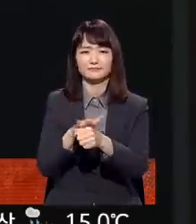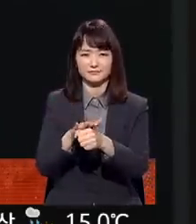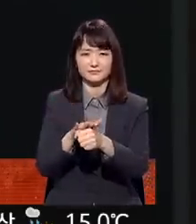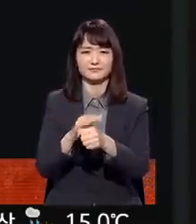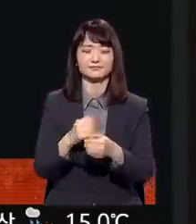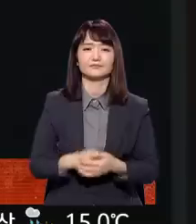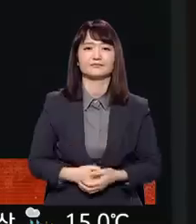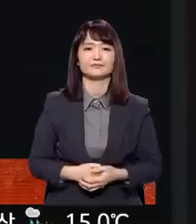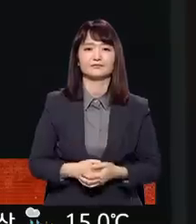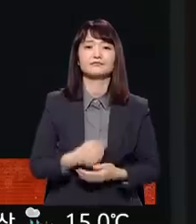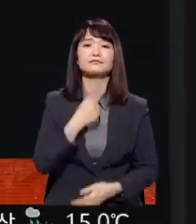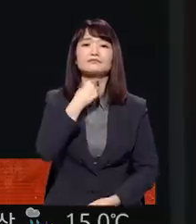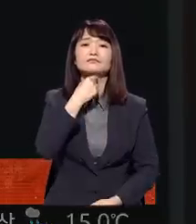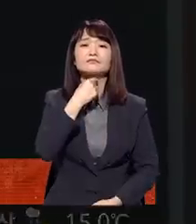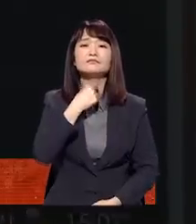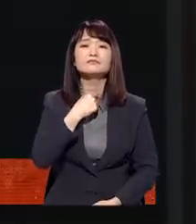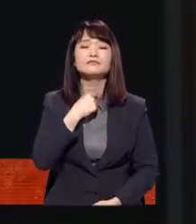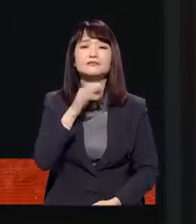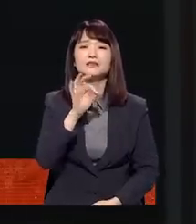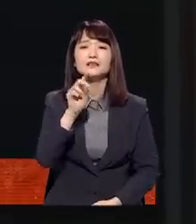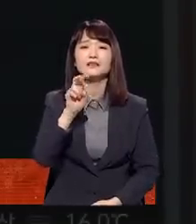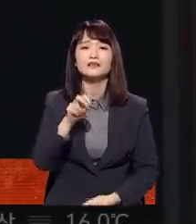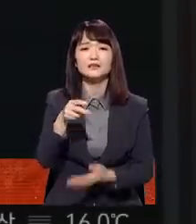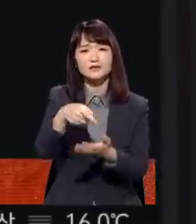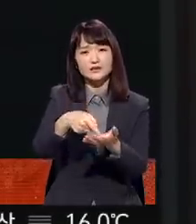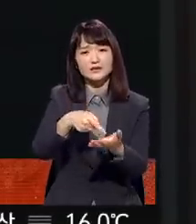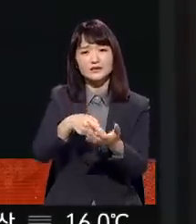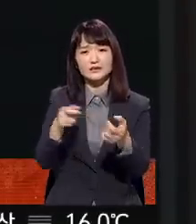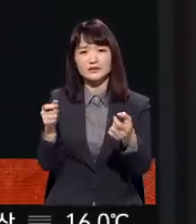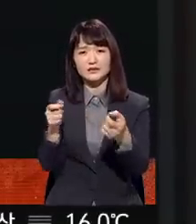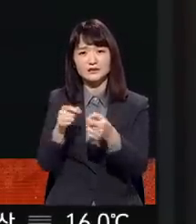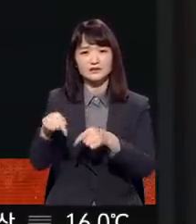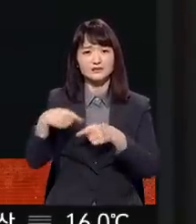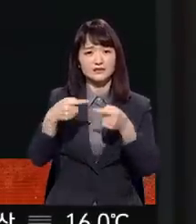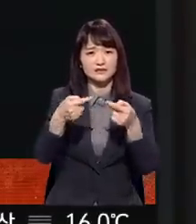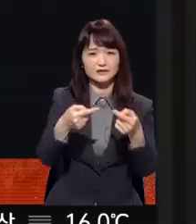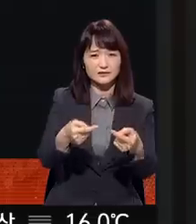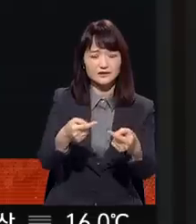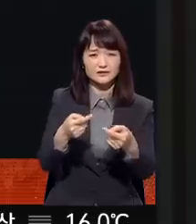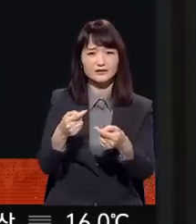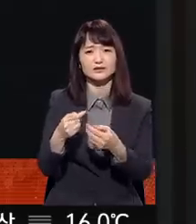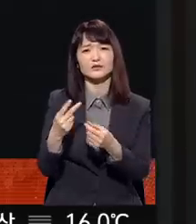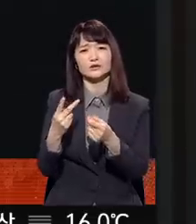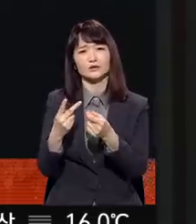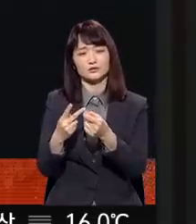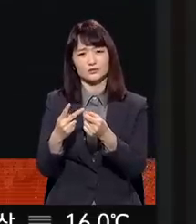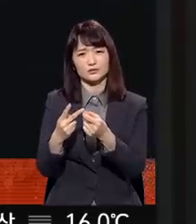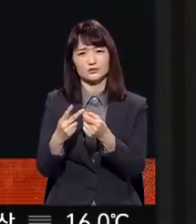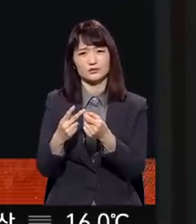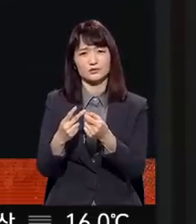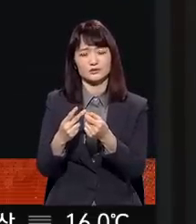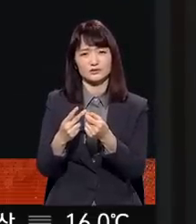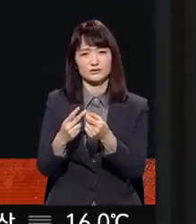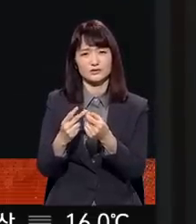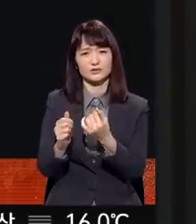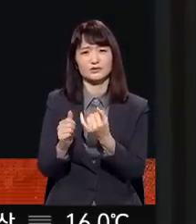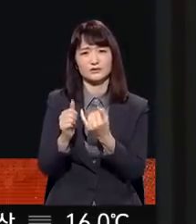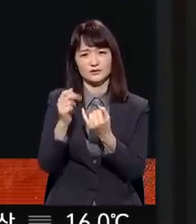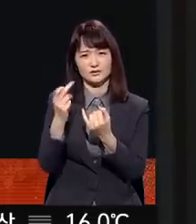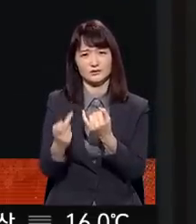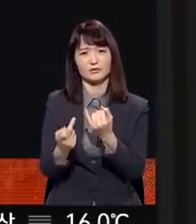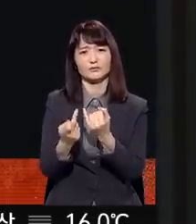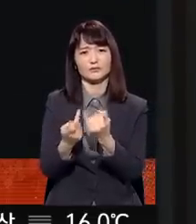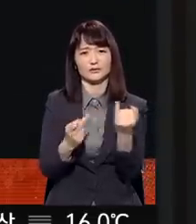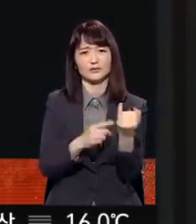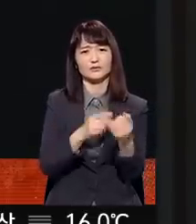김지혜님, 갑상새맘 수술하는 동안 곁을 지켜준 작은 올케 이현주님 고맙습니다 하신 하실비아님, 그리고